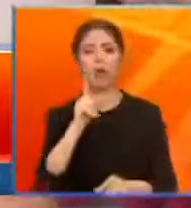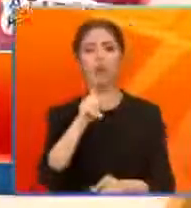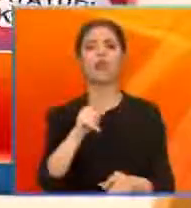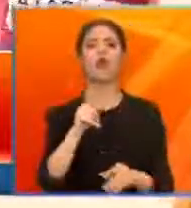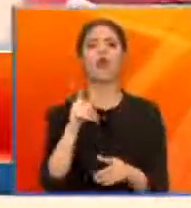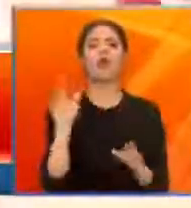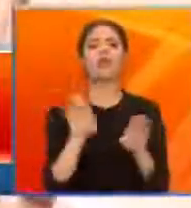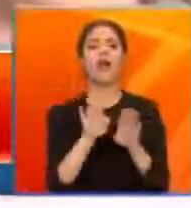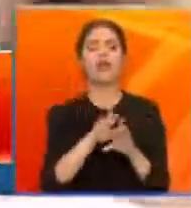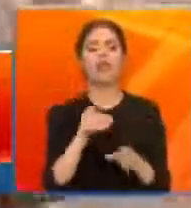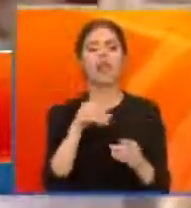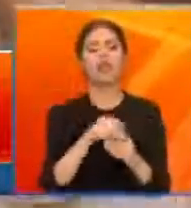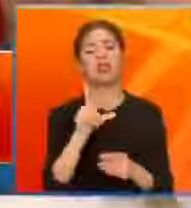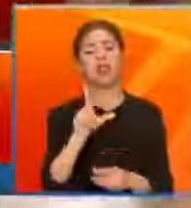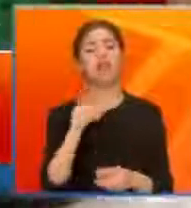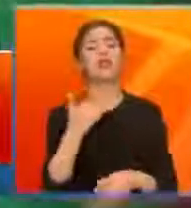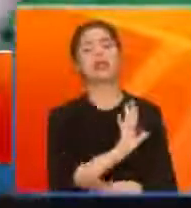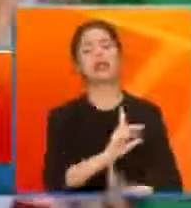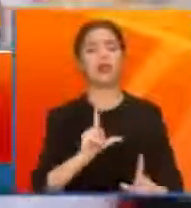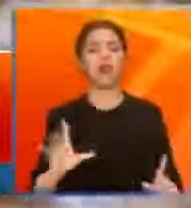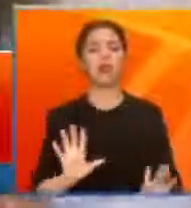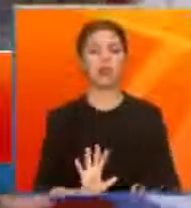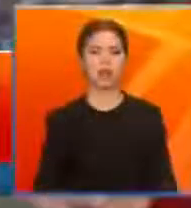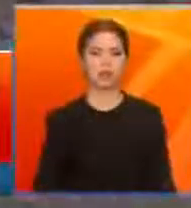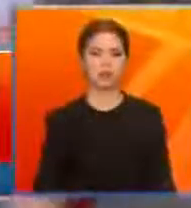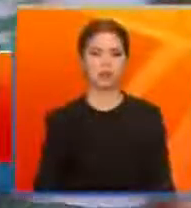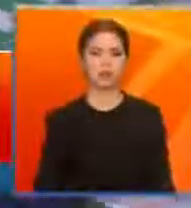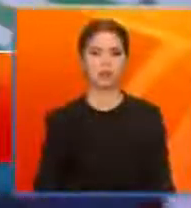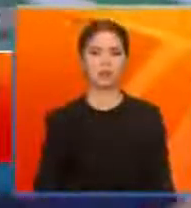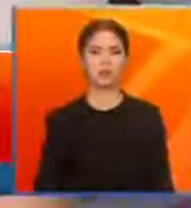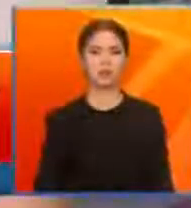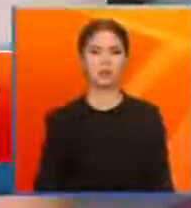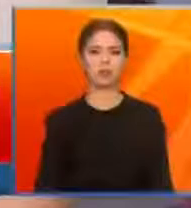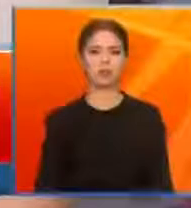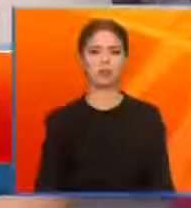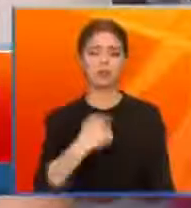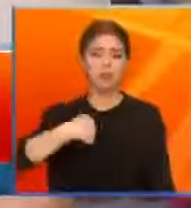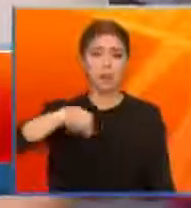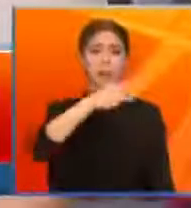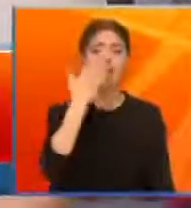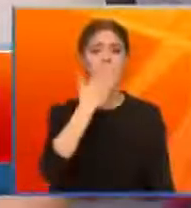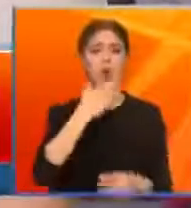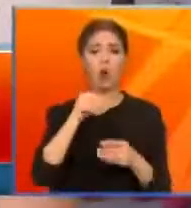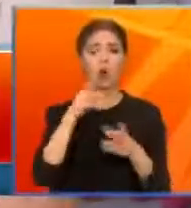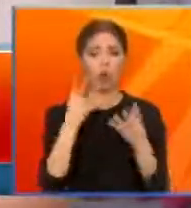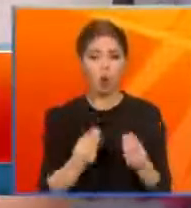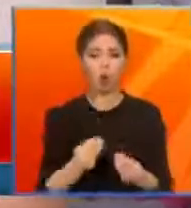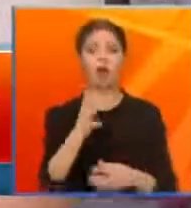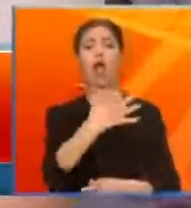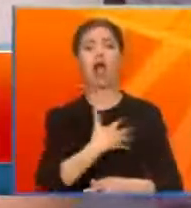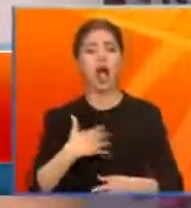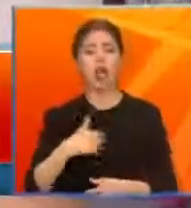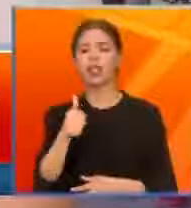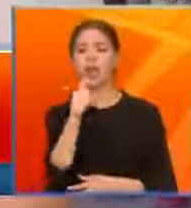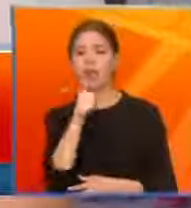anlamı kalmıyor. Biz zaten okul olarak çocuklarımıza evde anne